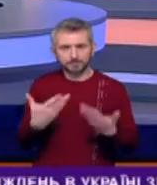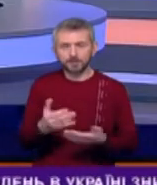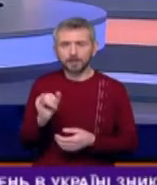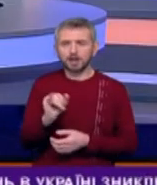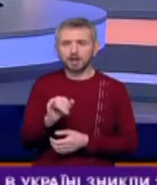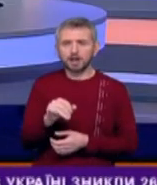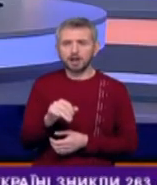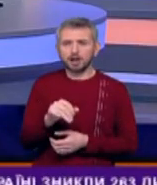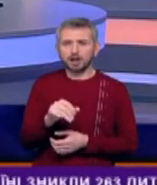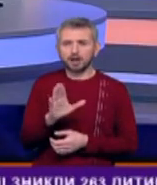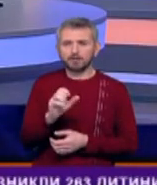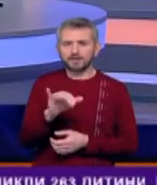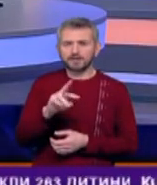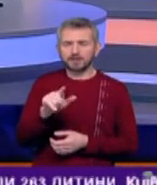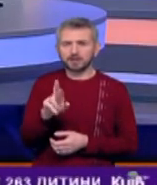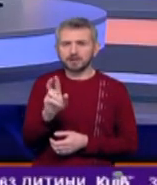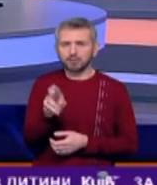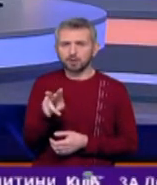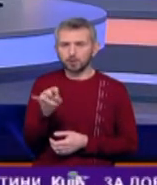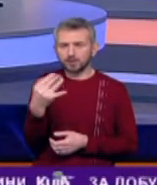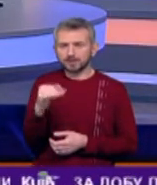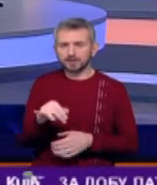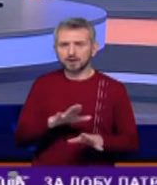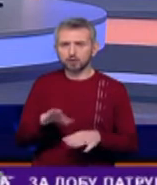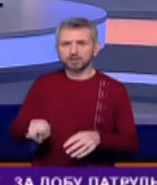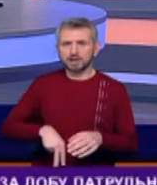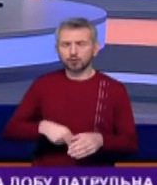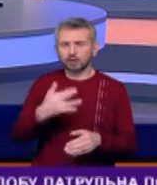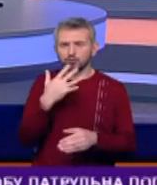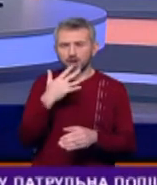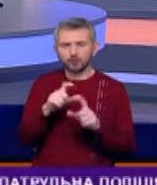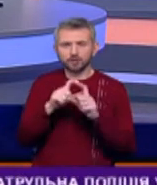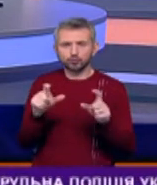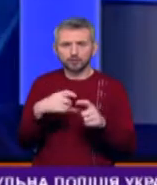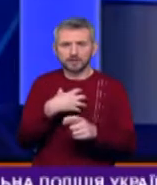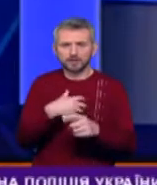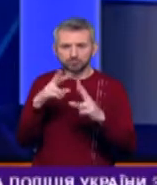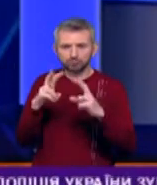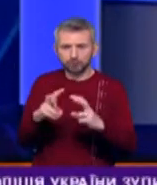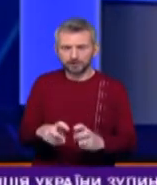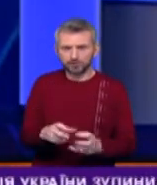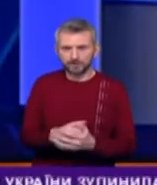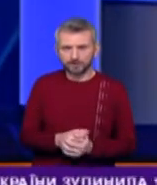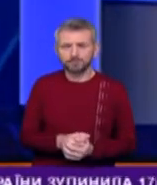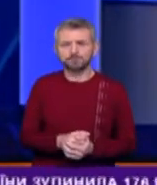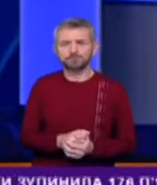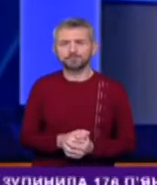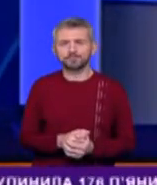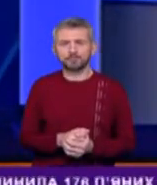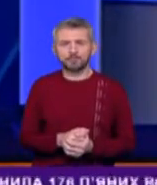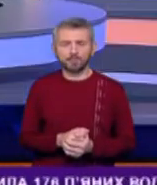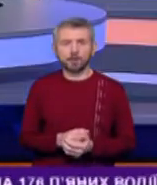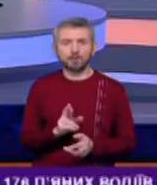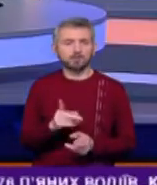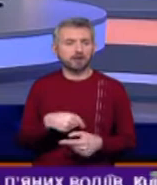І мій тезка Василь Яблонський, заступник директора Національного інституту стратегічного досліджень. Пане Василю, добрий вечір. Добрий вечір. А як